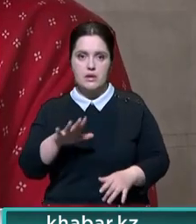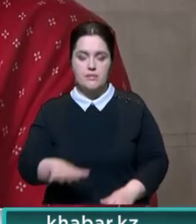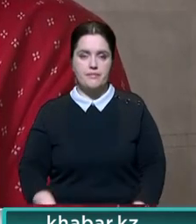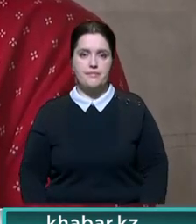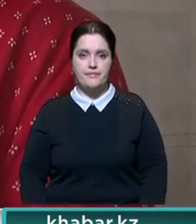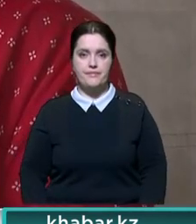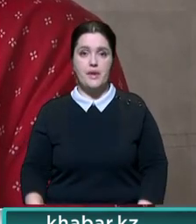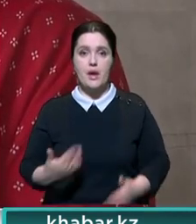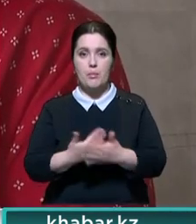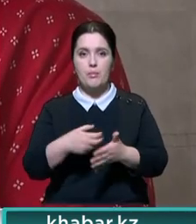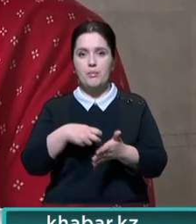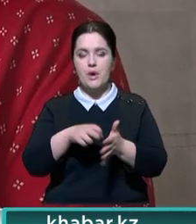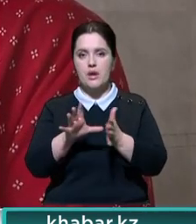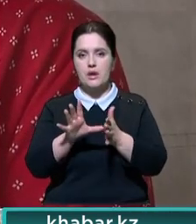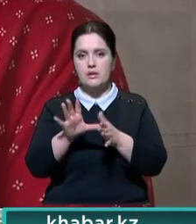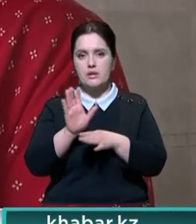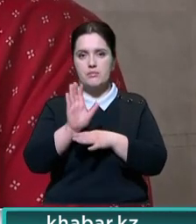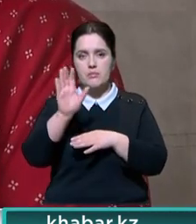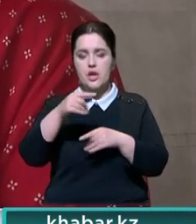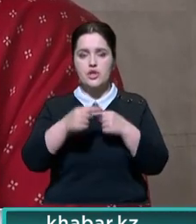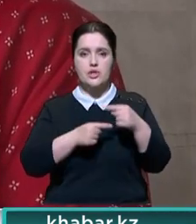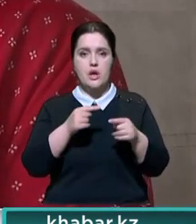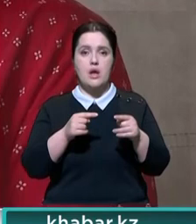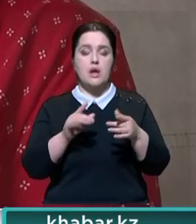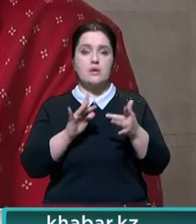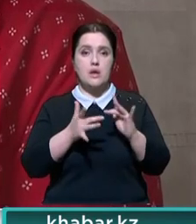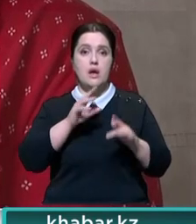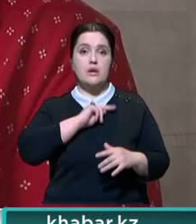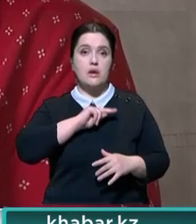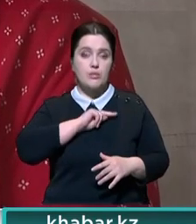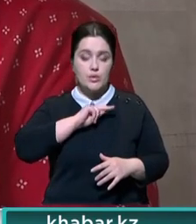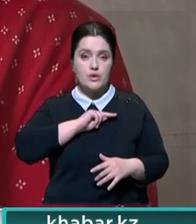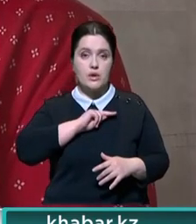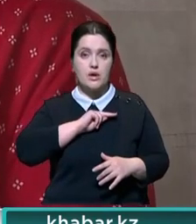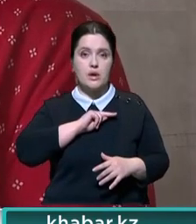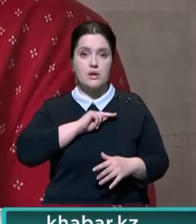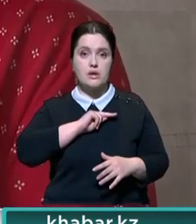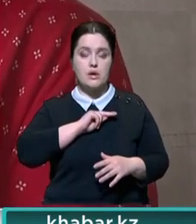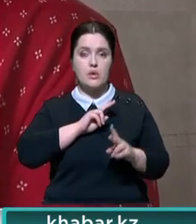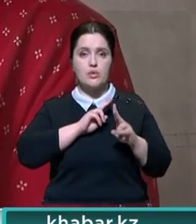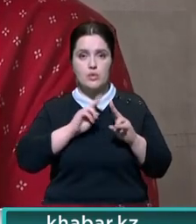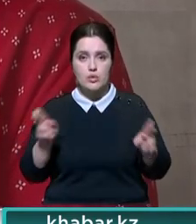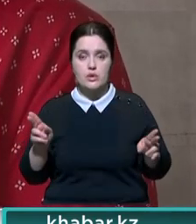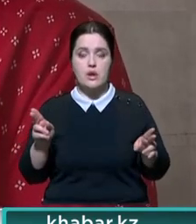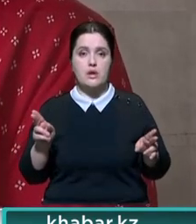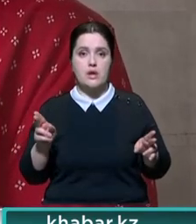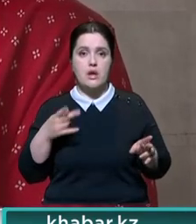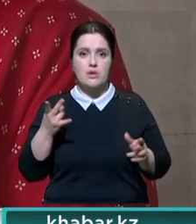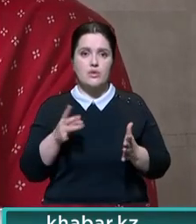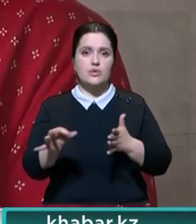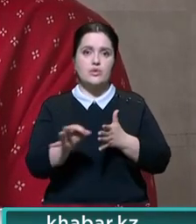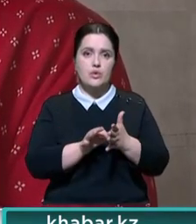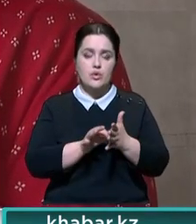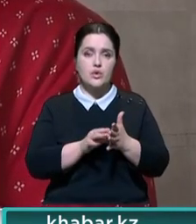в электронную почту приходит. Кто-то там через интернет работает. Дистанционно кто-то работает. И надо как-то срочно надо